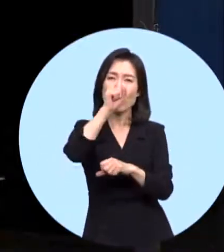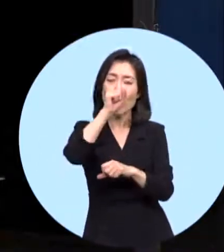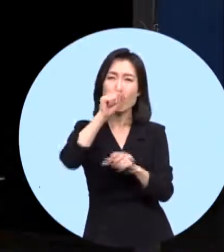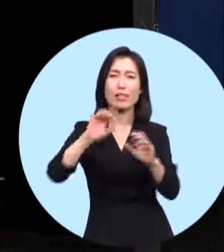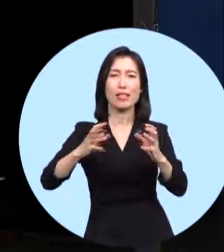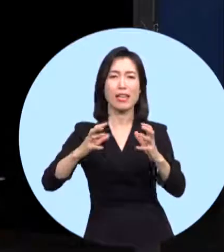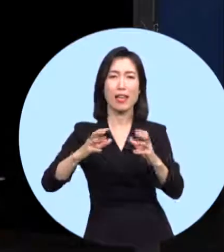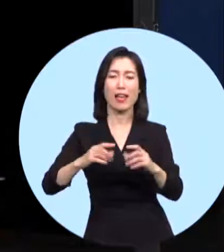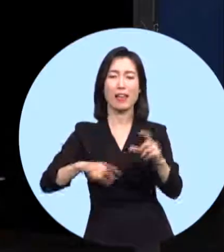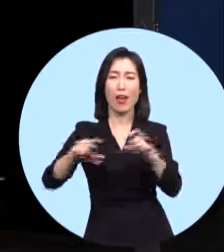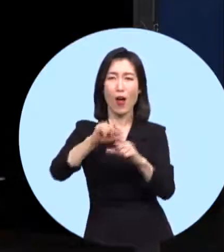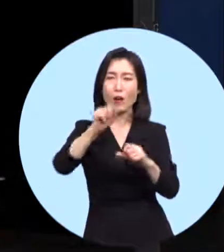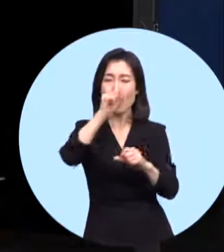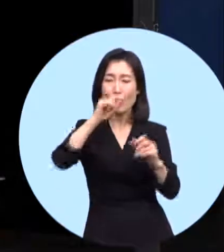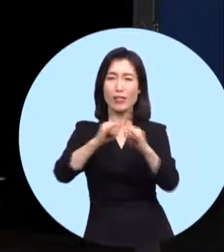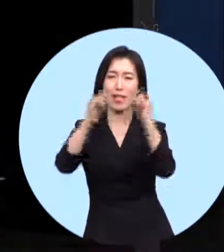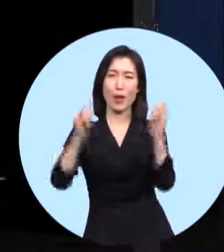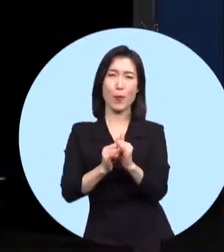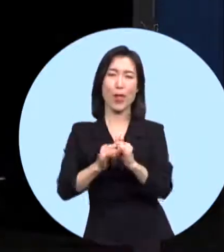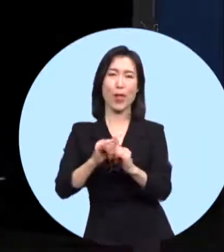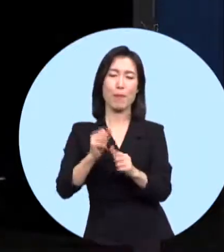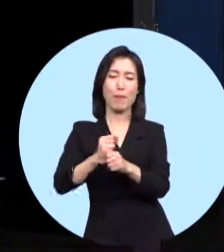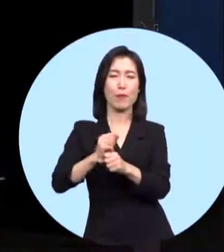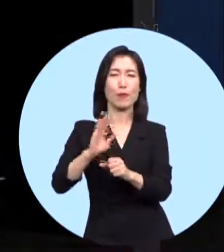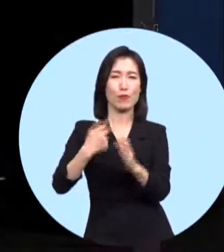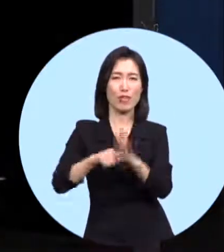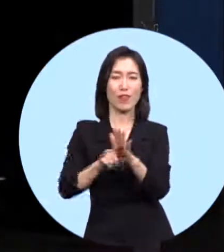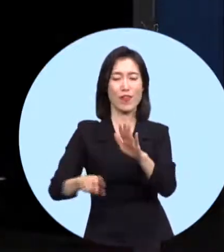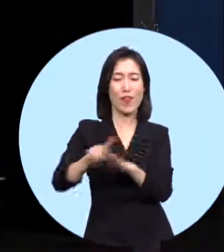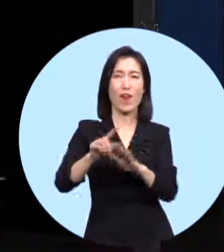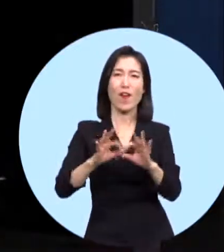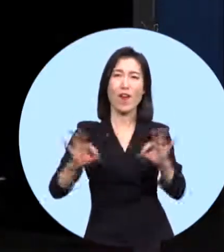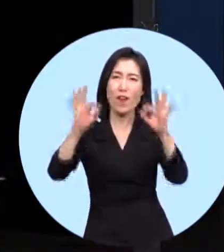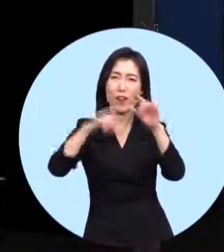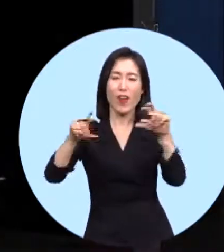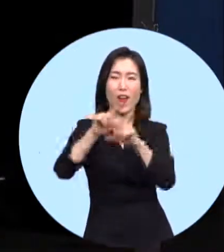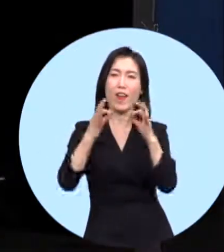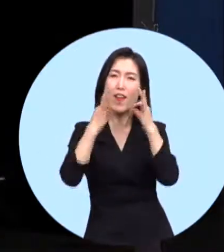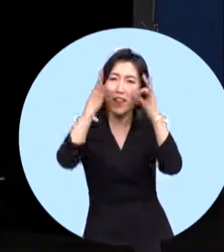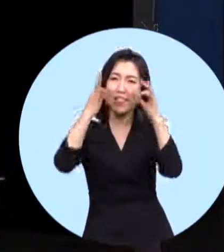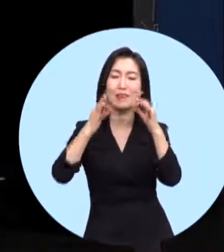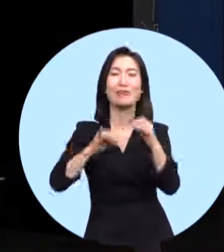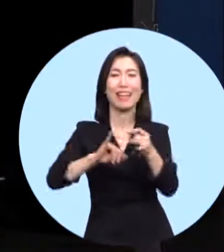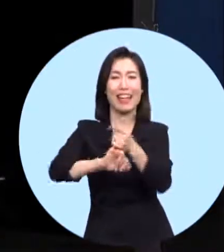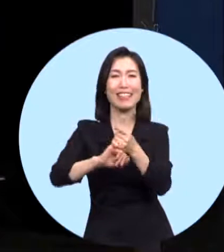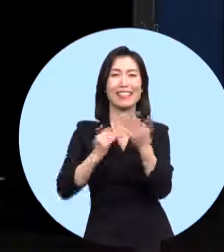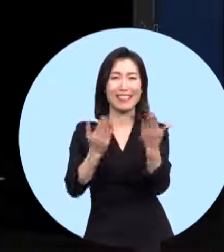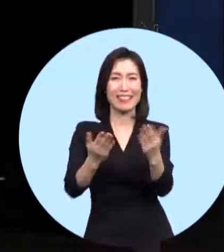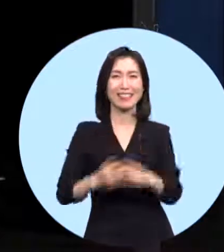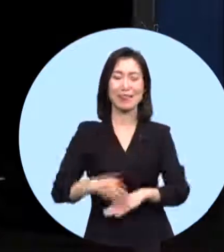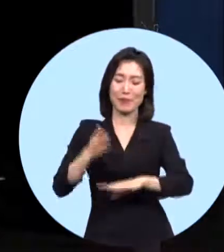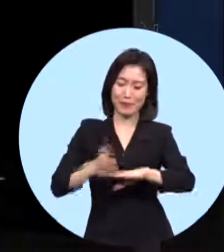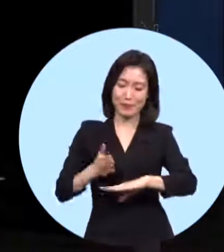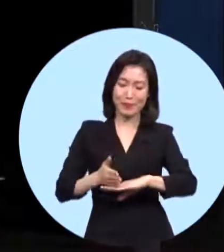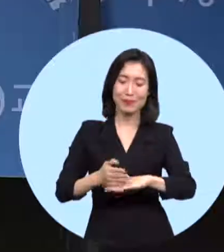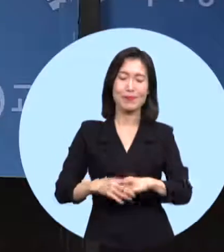가치, 과제들을 실현하는 데 앞장서 나가겠다는 말씀으로 마치도록 하겠습니다. 고맙습니다.